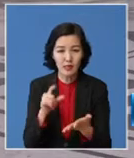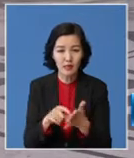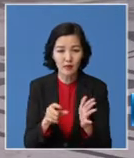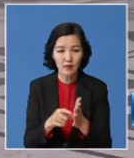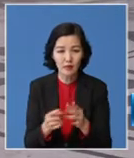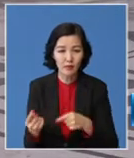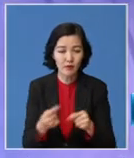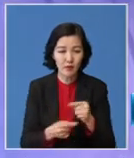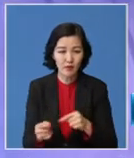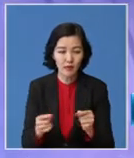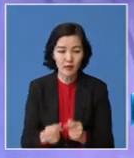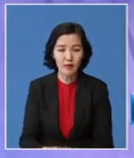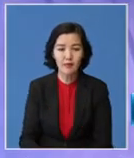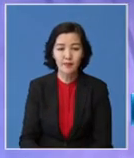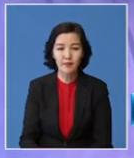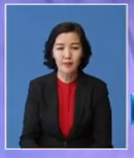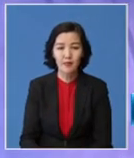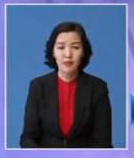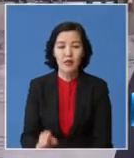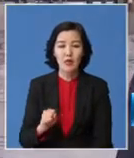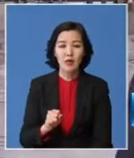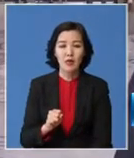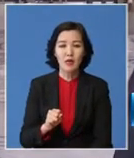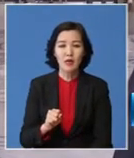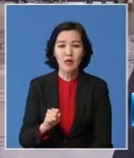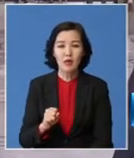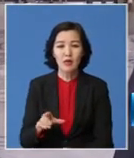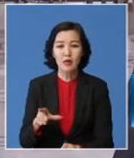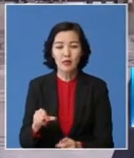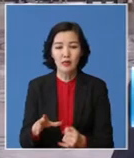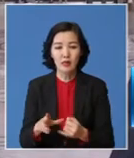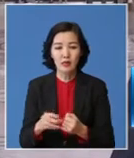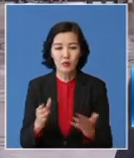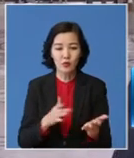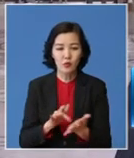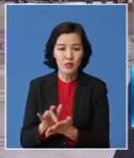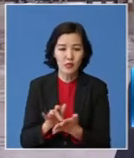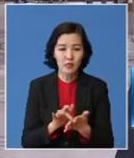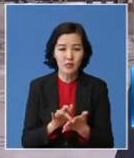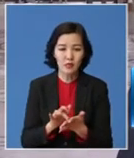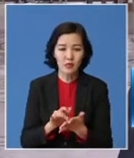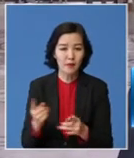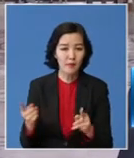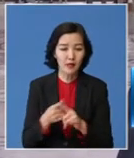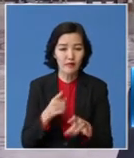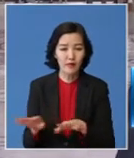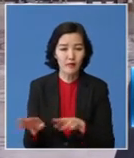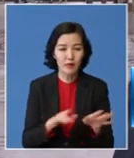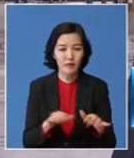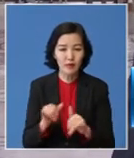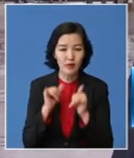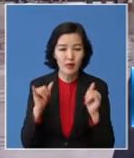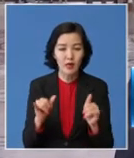палатой предпринимателей. Агротуризм бойынша Алматы облысында. Это одно из первых мероприятий по